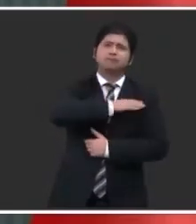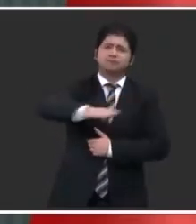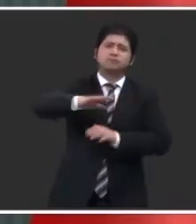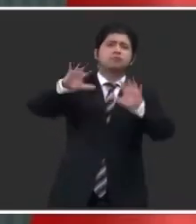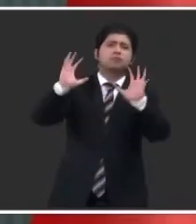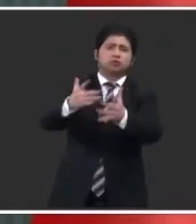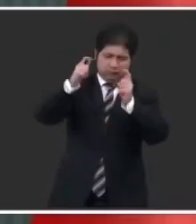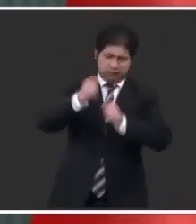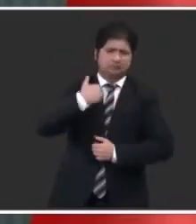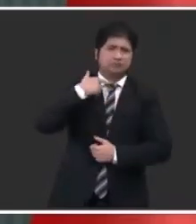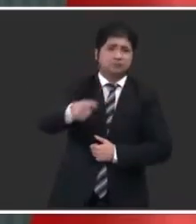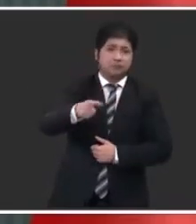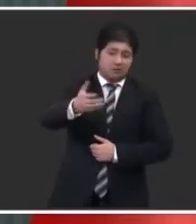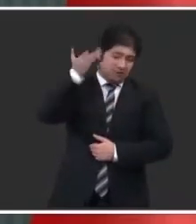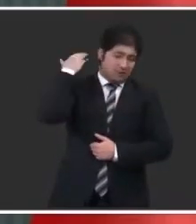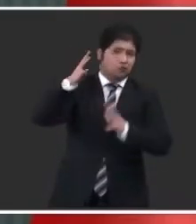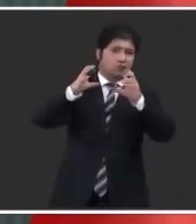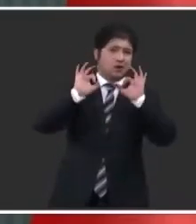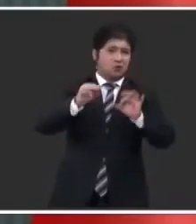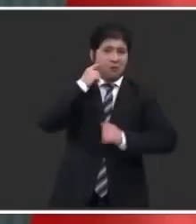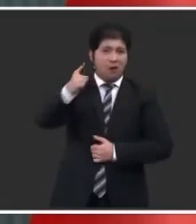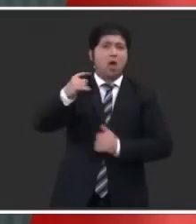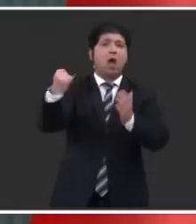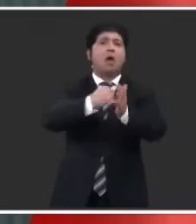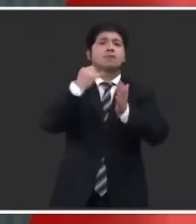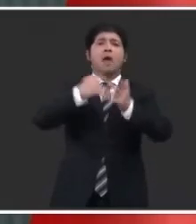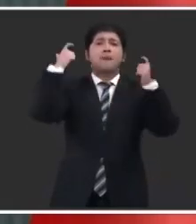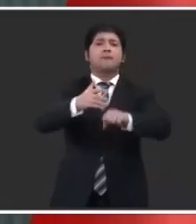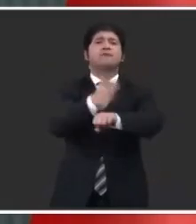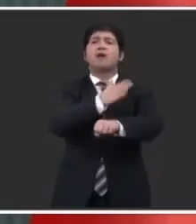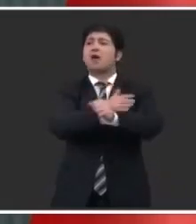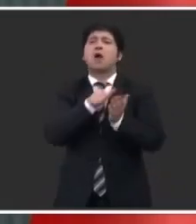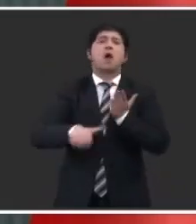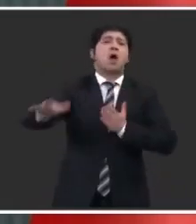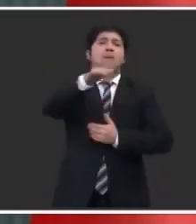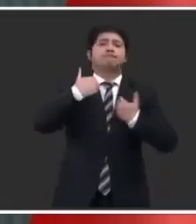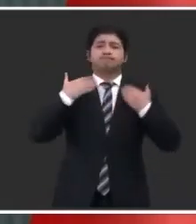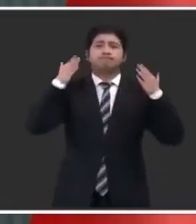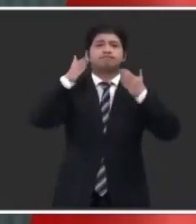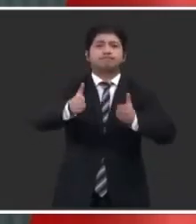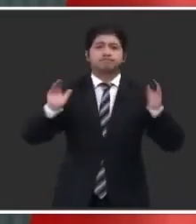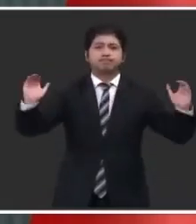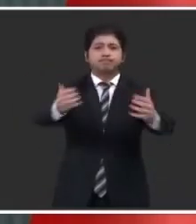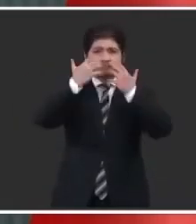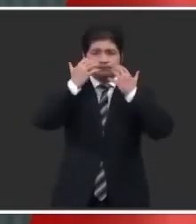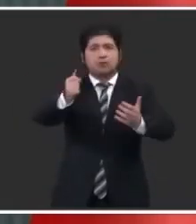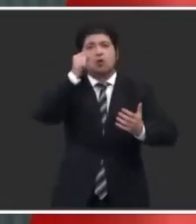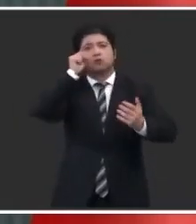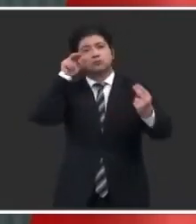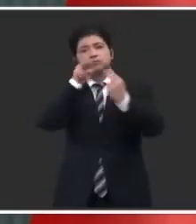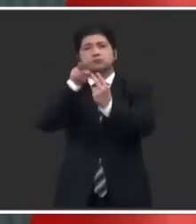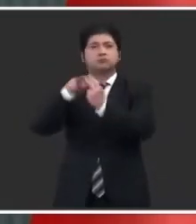geçtiğimiz cumartesi günü de Gaziantep'te vatandaşlarımızla kucaklaşıp Hasret